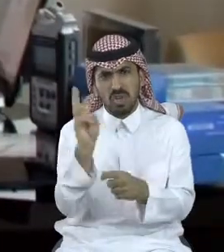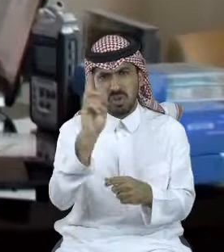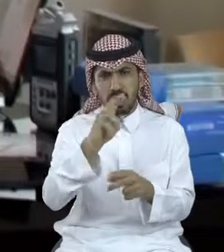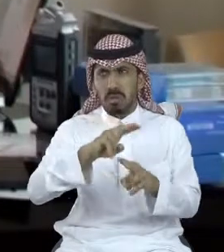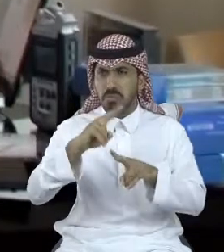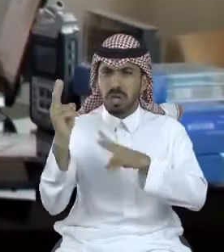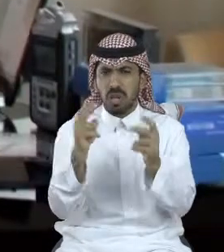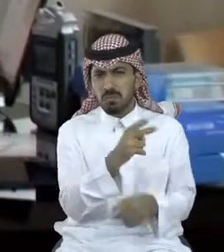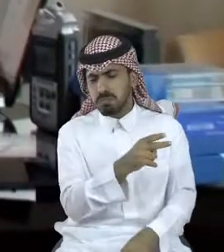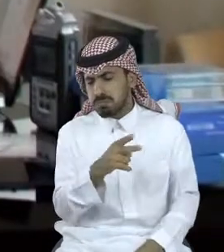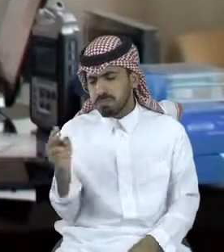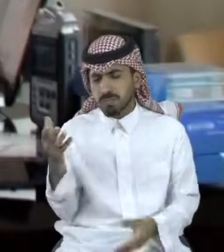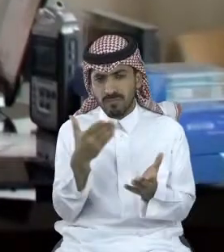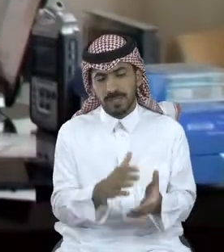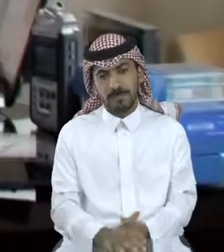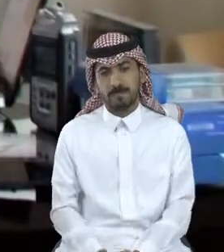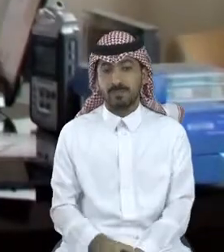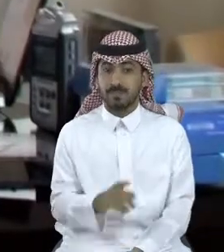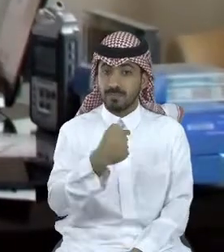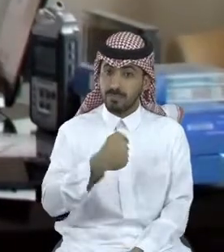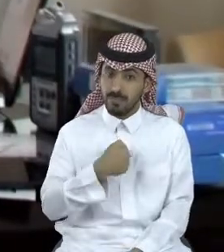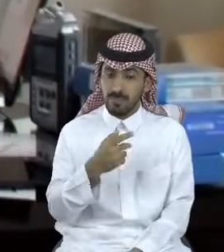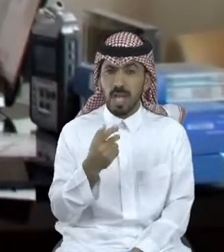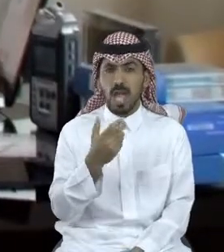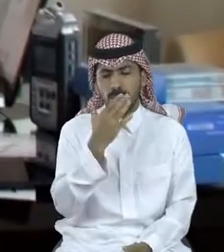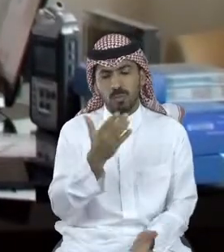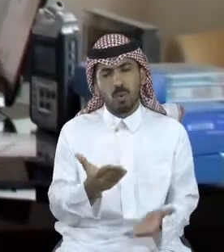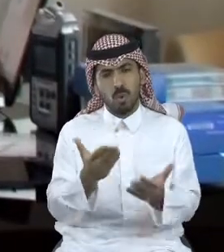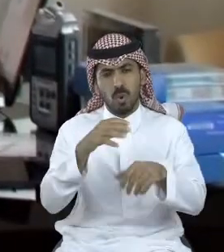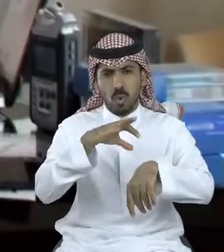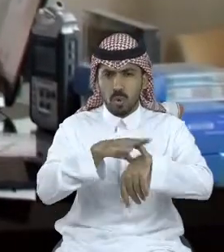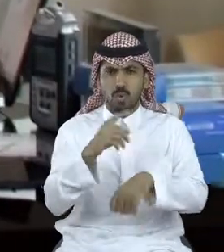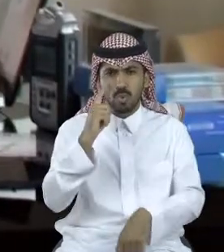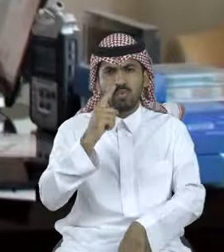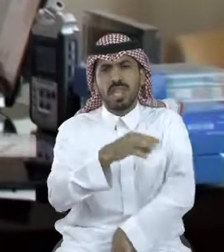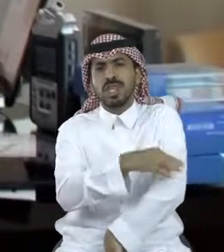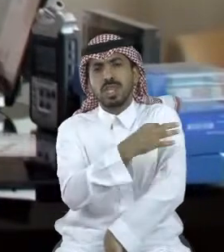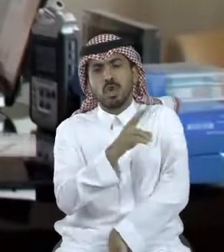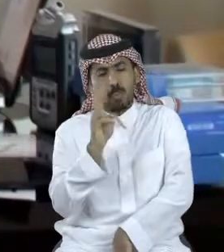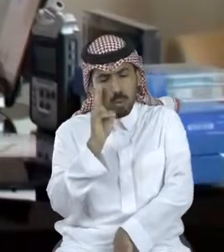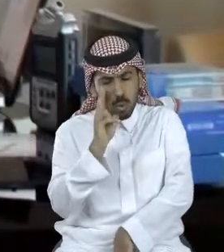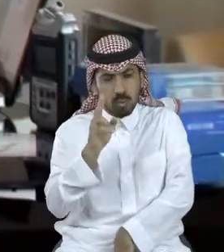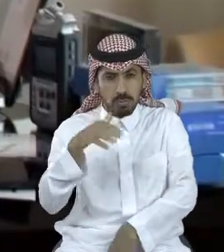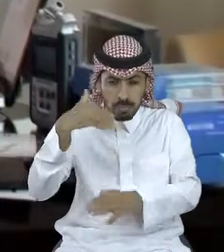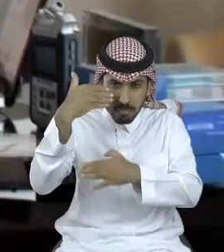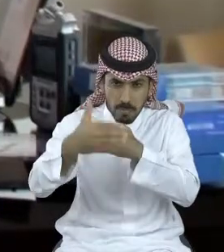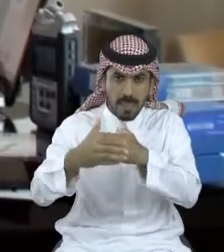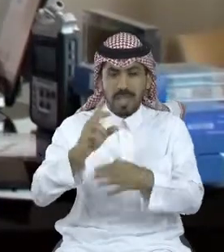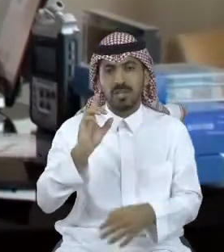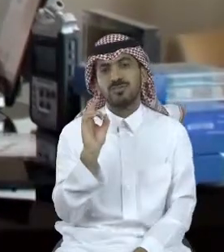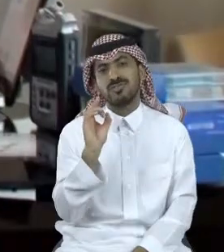وقاعدين نسوي لكم تجارب واشياء عليها. من ناحيتنا اتمنى تقولوا لنا وش رايكم في السوار، وبسوي تجربه كامله بروح سفره كامله يعني شوف من